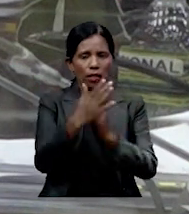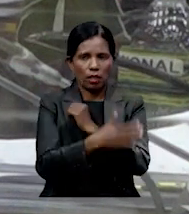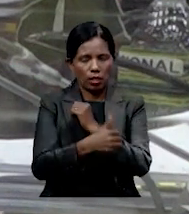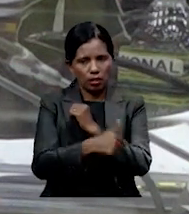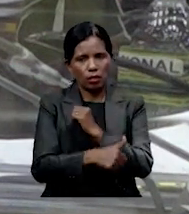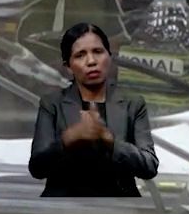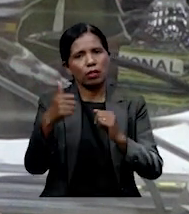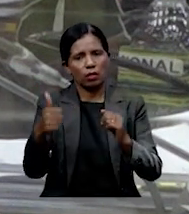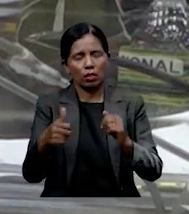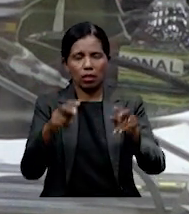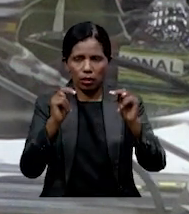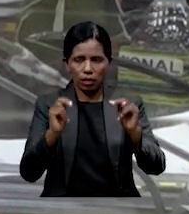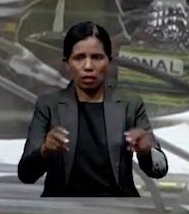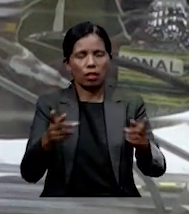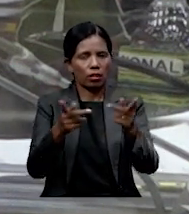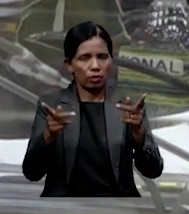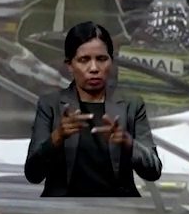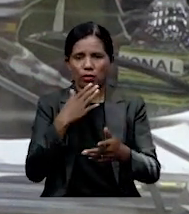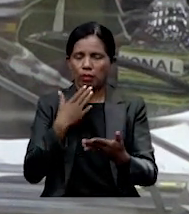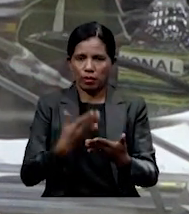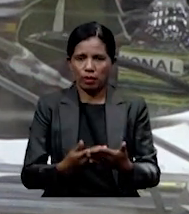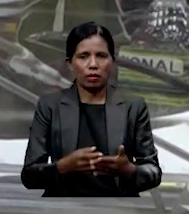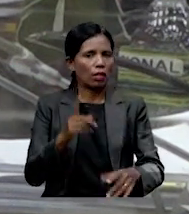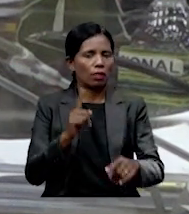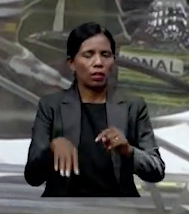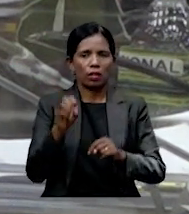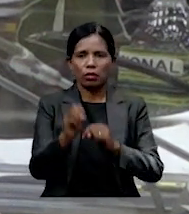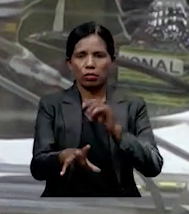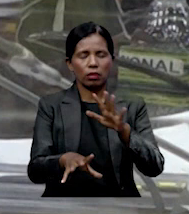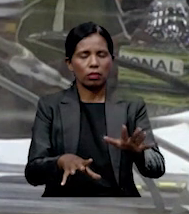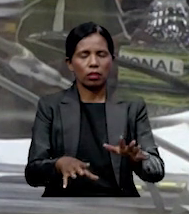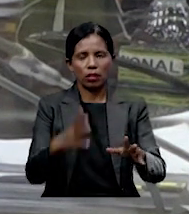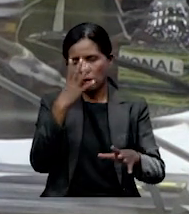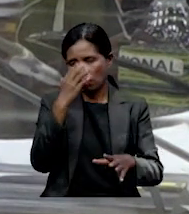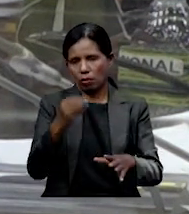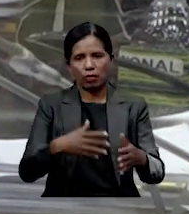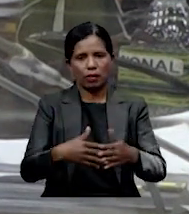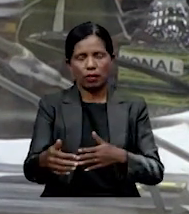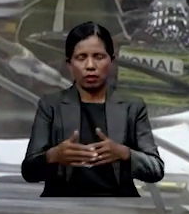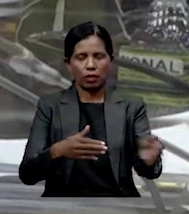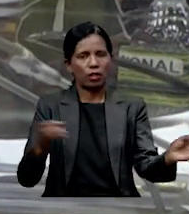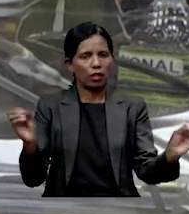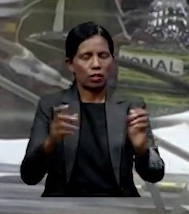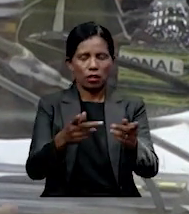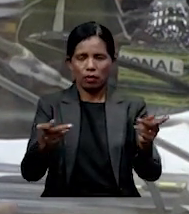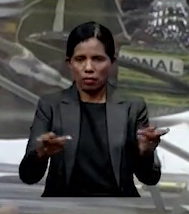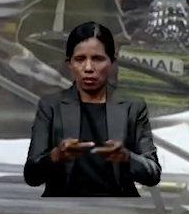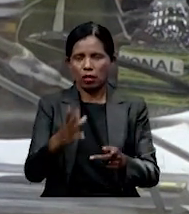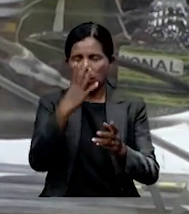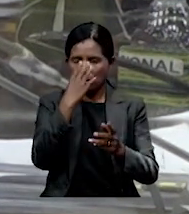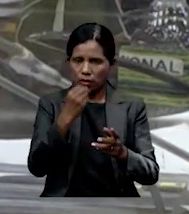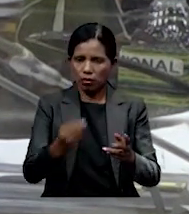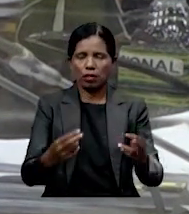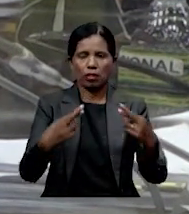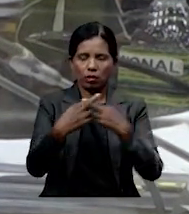serne teng iha kondisoin zona. Label bahusi kela sira toba lemo lemo la iha fatin ba atu deskansa la iha